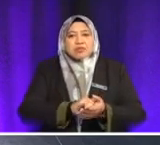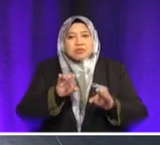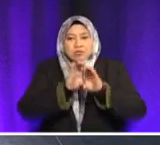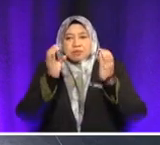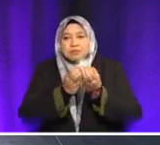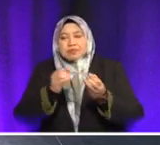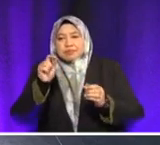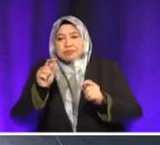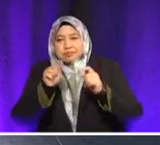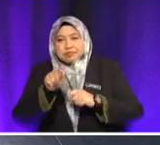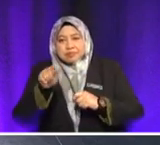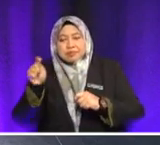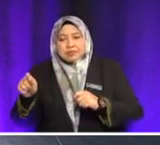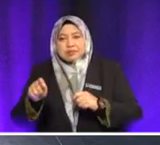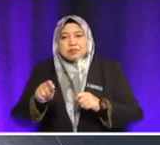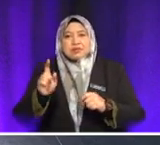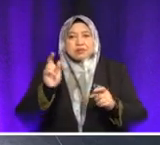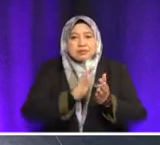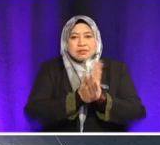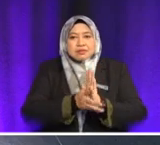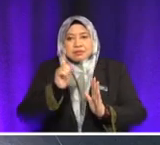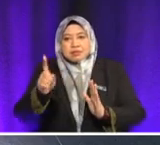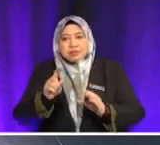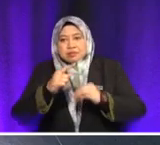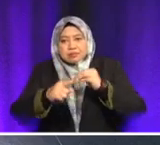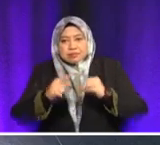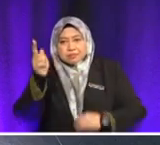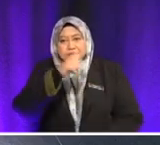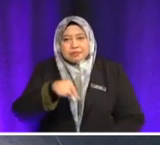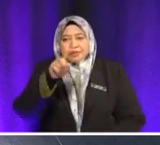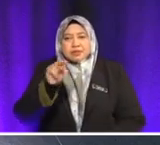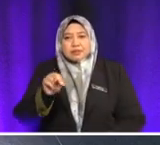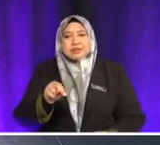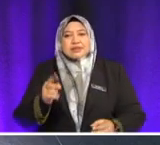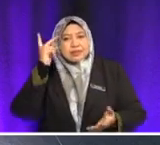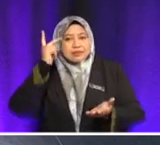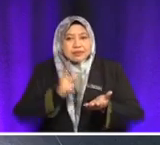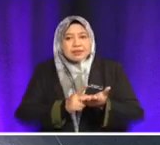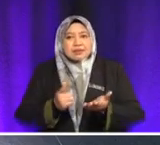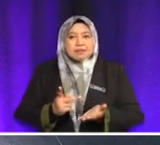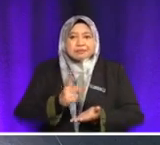semua titik-titik dia kita jadikan satu bulatan yang mana kita kenali dan sebagai nos